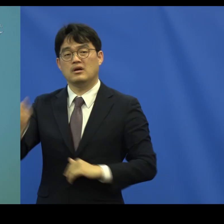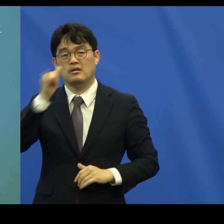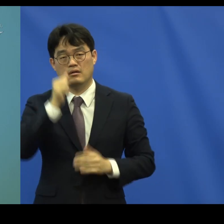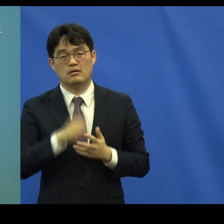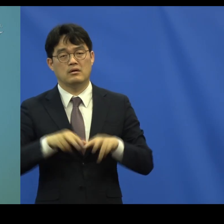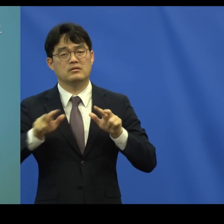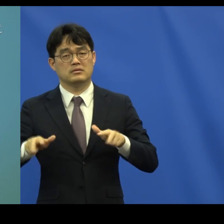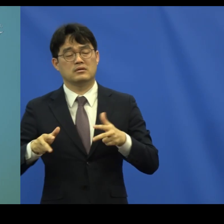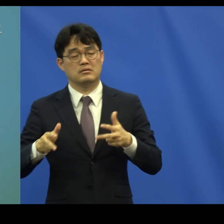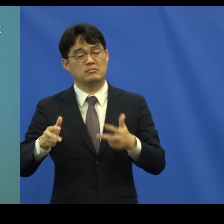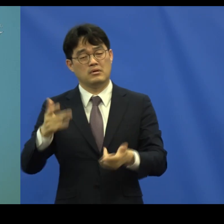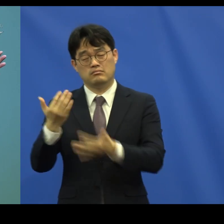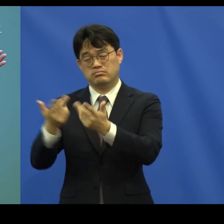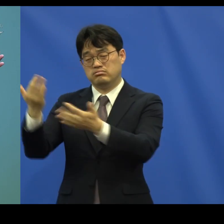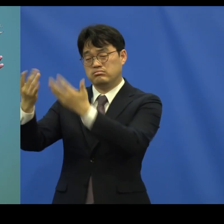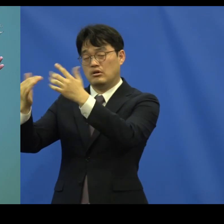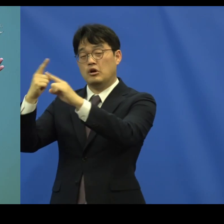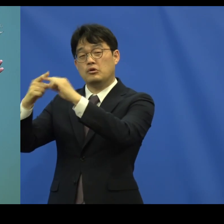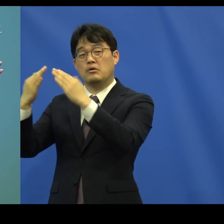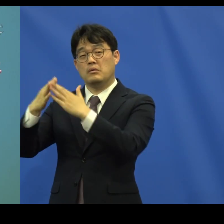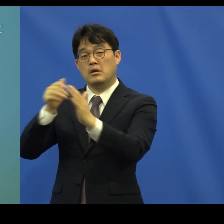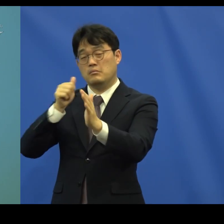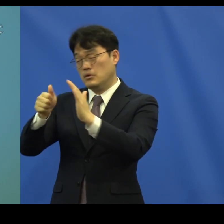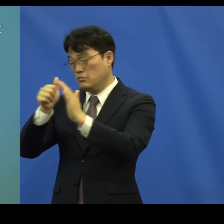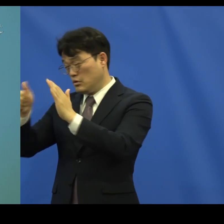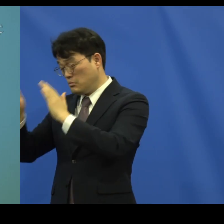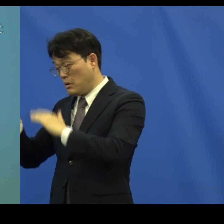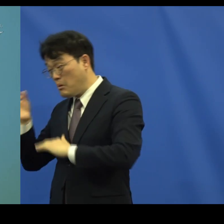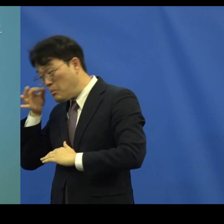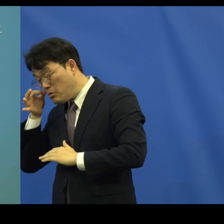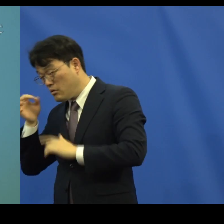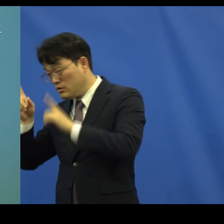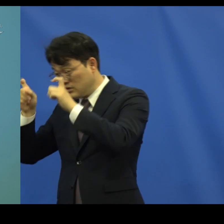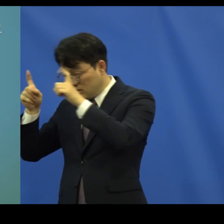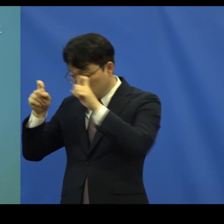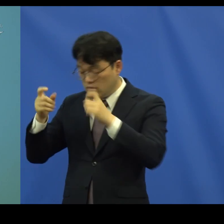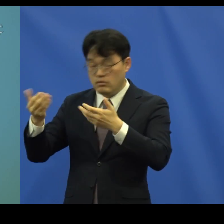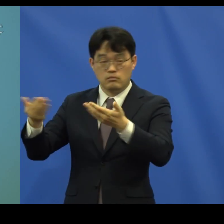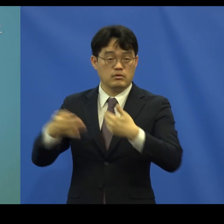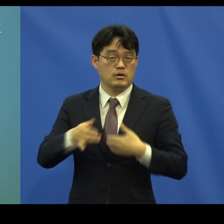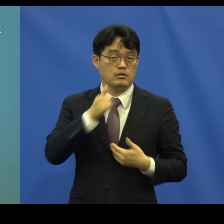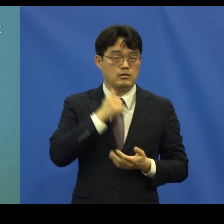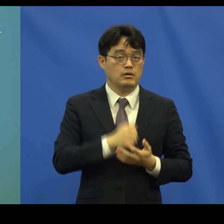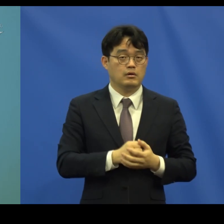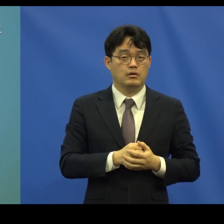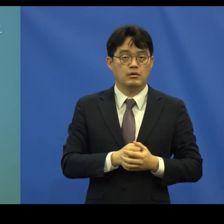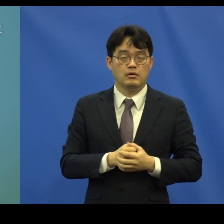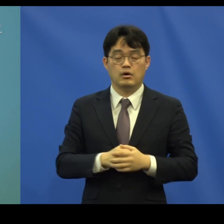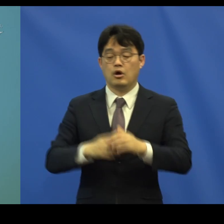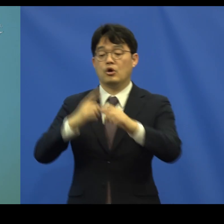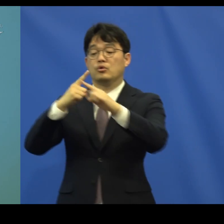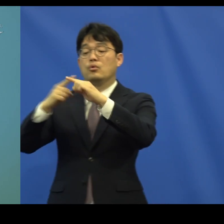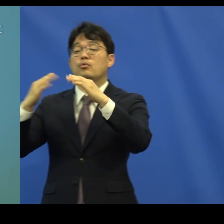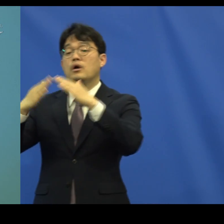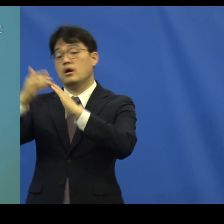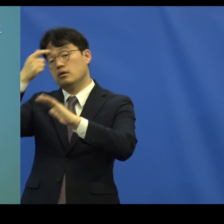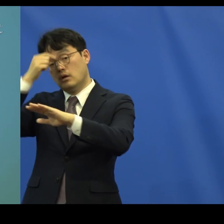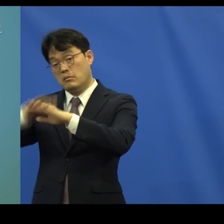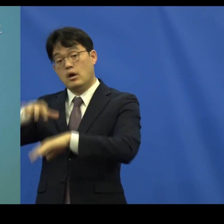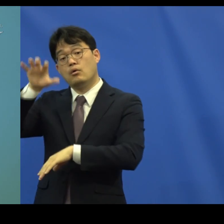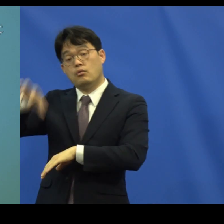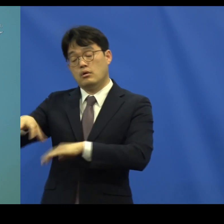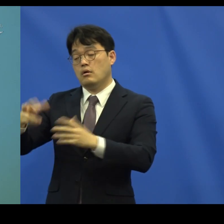그냥 뭐 탄 교회들 이번에 탐방도 가서 이제 보고 사진도 찍고 했는데 예배당이 전소를 해버렸어요.